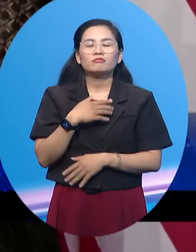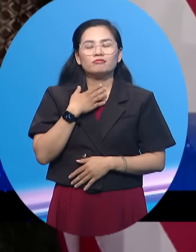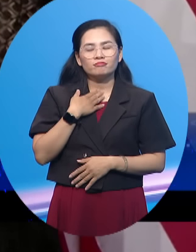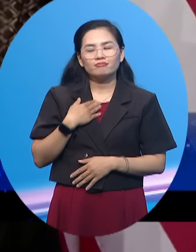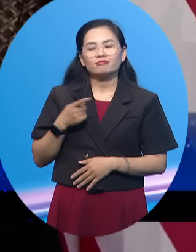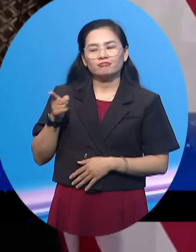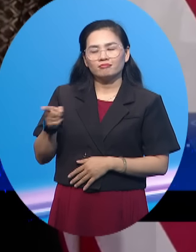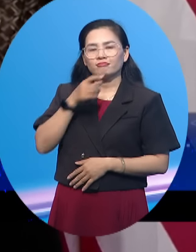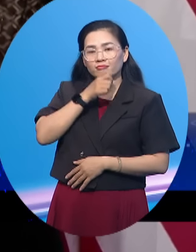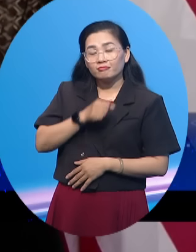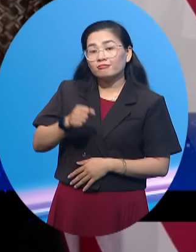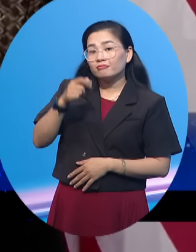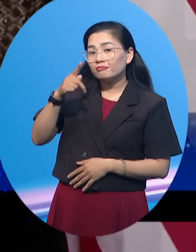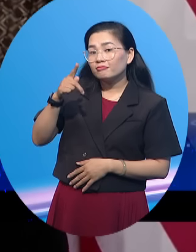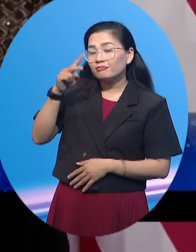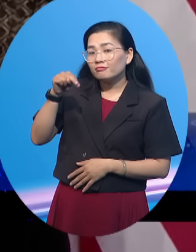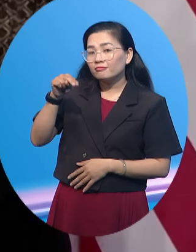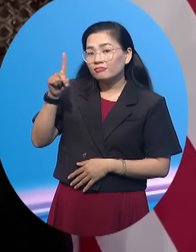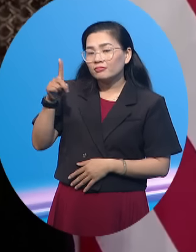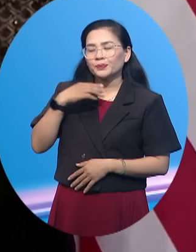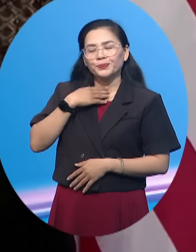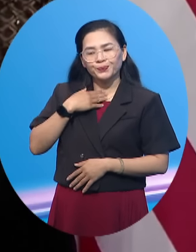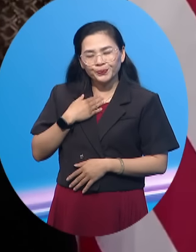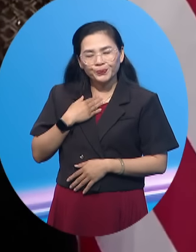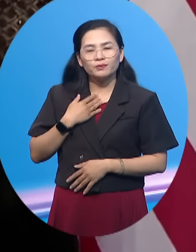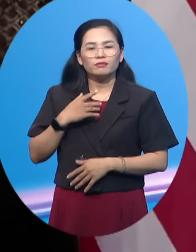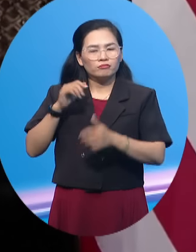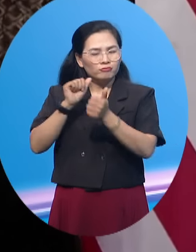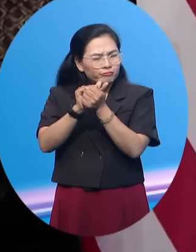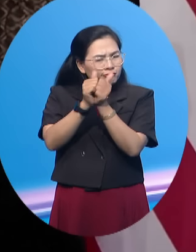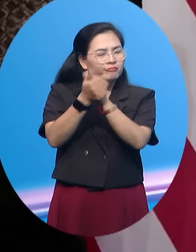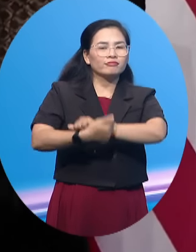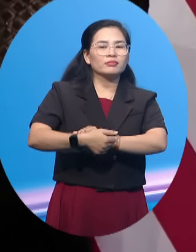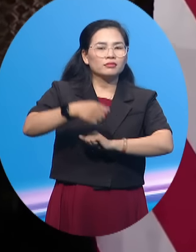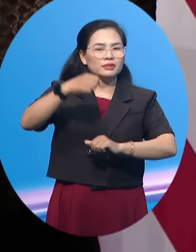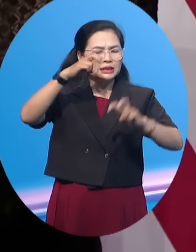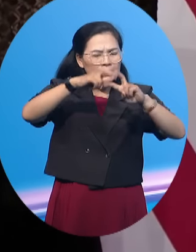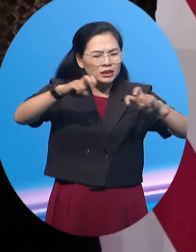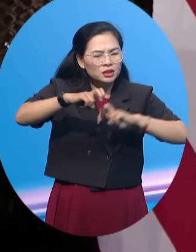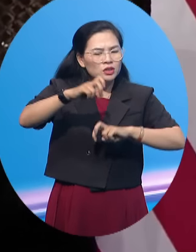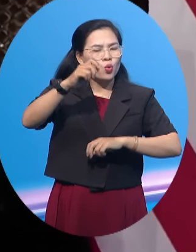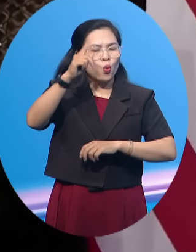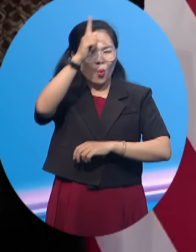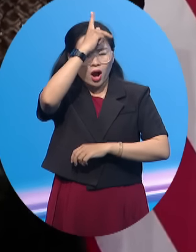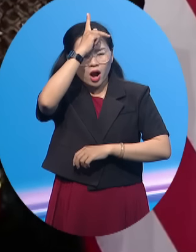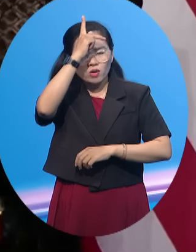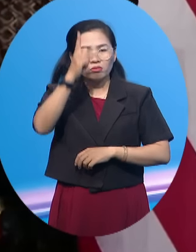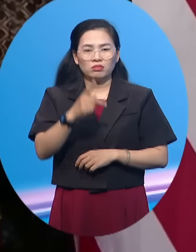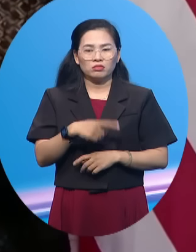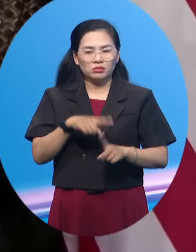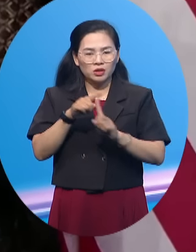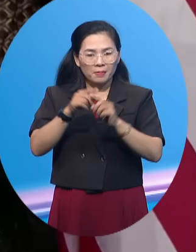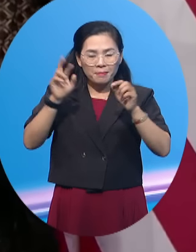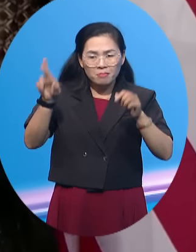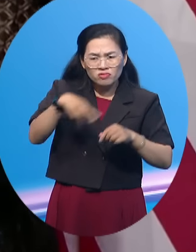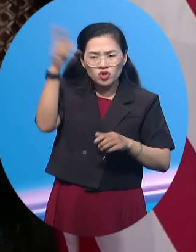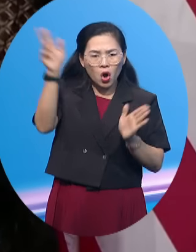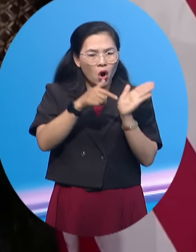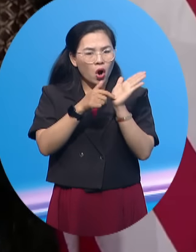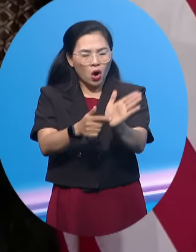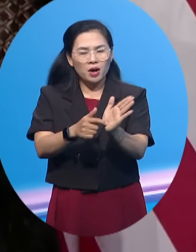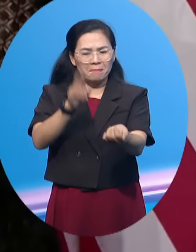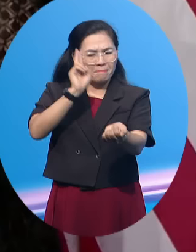vọng ông Kennedy sẽ khôi phục các cơ quan y tế Mỹ theo truyền thống nghiên cứu khoa học tiêu chuẩn vàng là ngọn hải đăng của sự minh bạch để chấm dứt